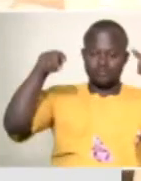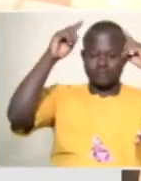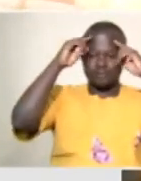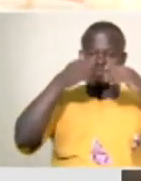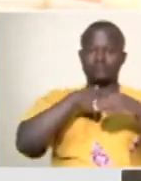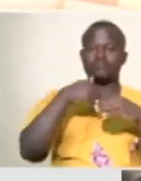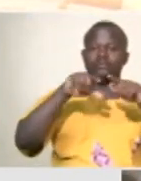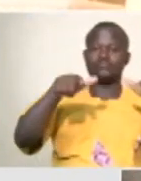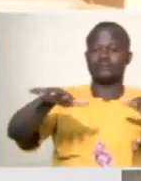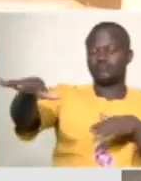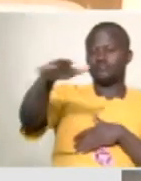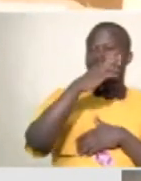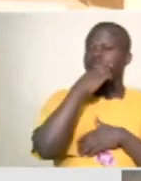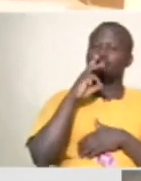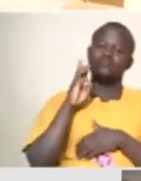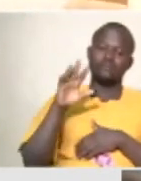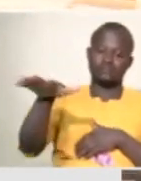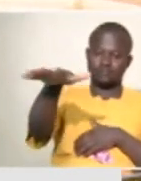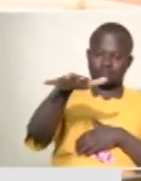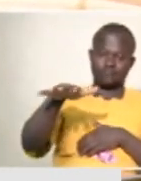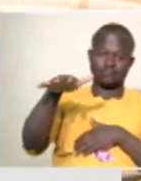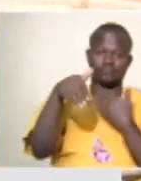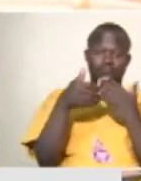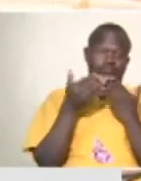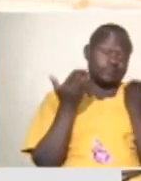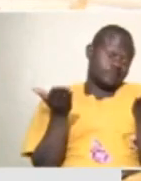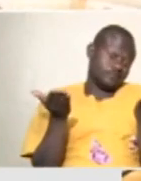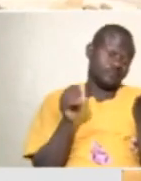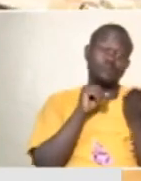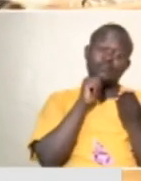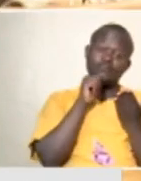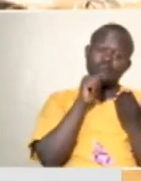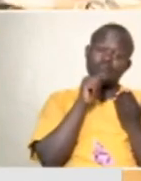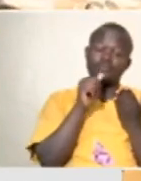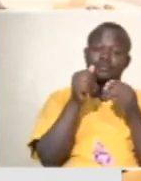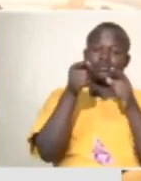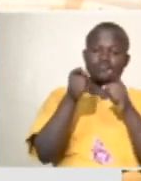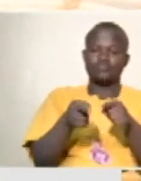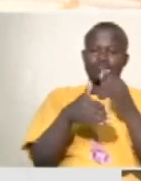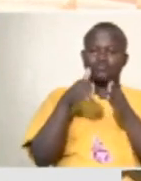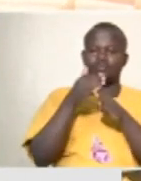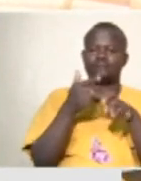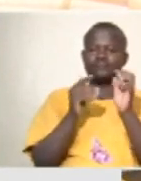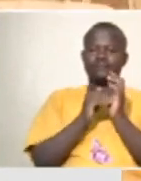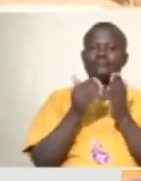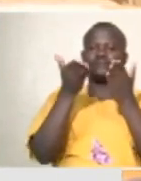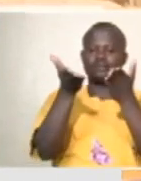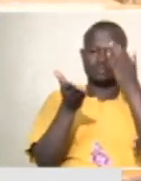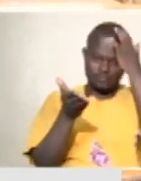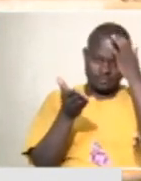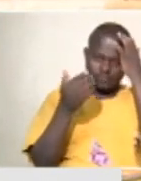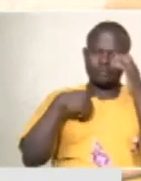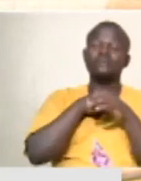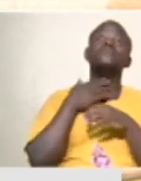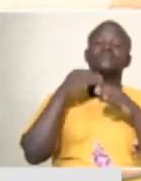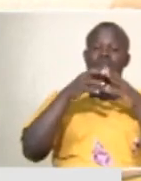fiti ikibanza hari Rwamagana abrese ko nyine ngo ndagira ndacyubaka ariko kirahari nshaka